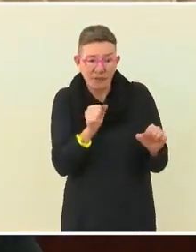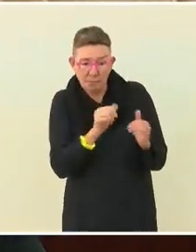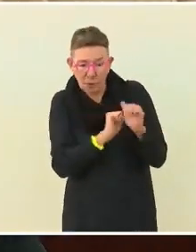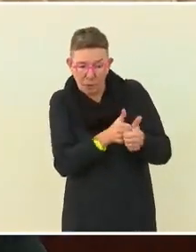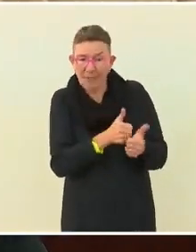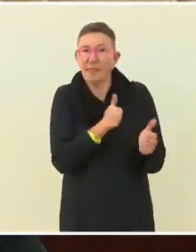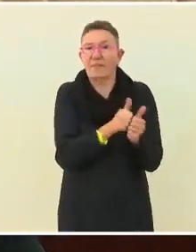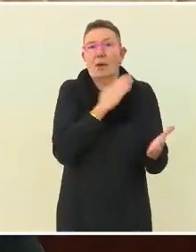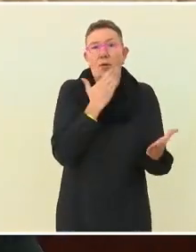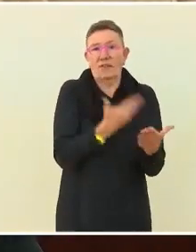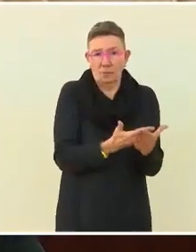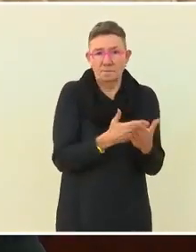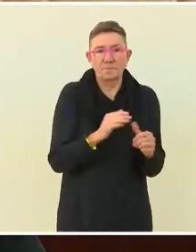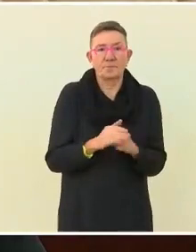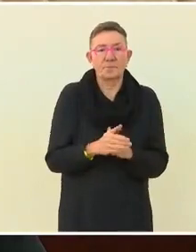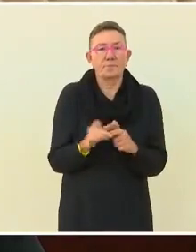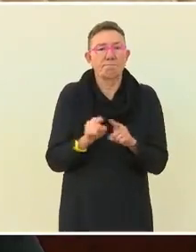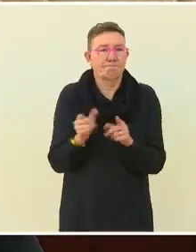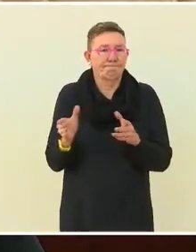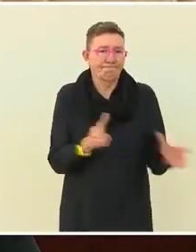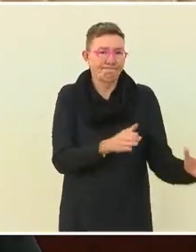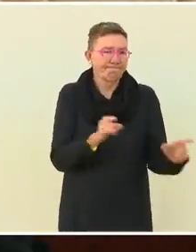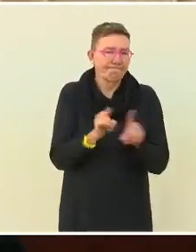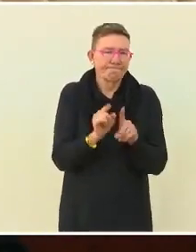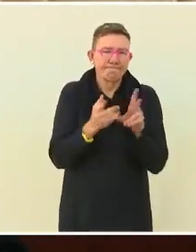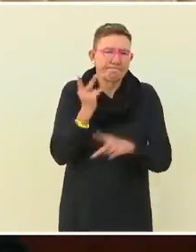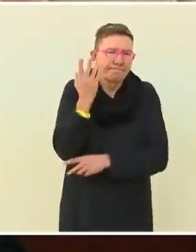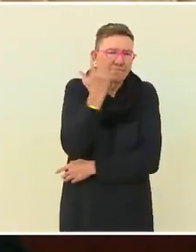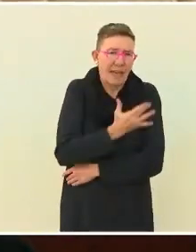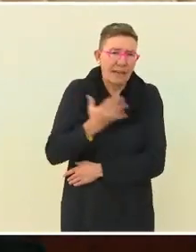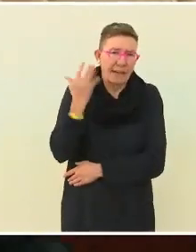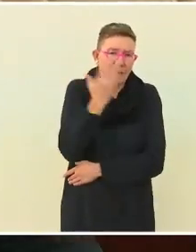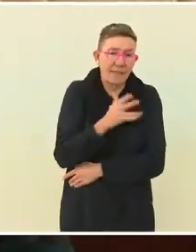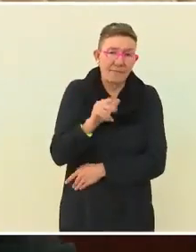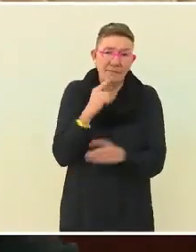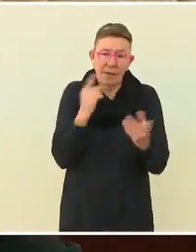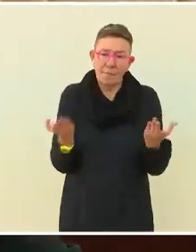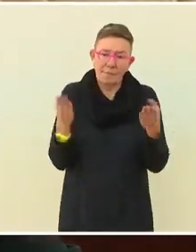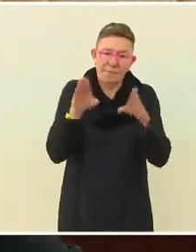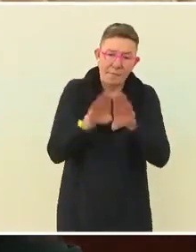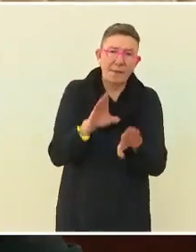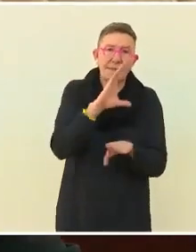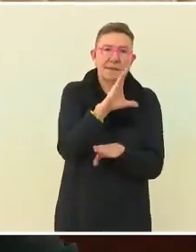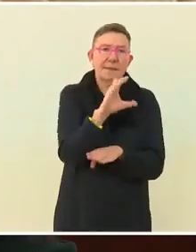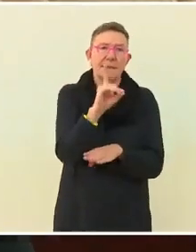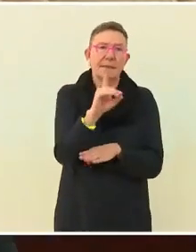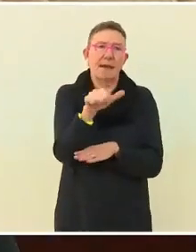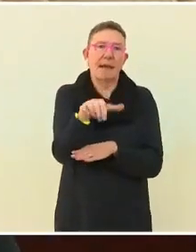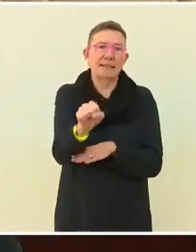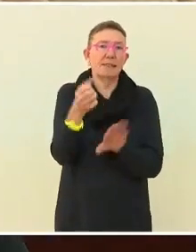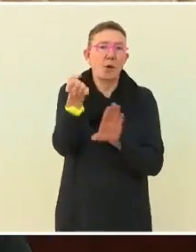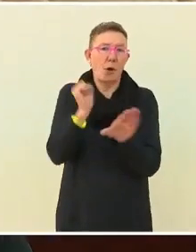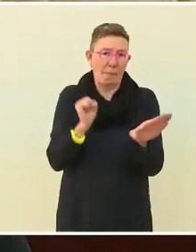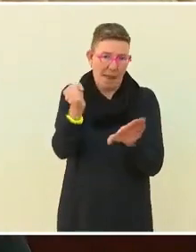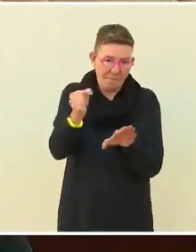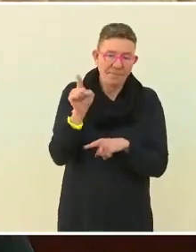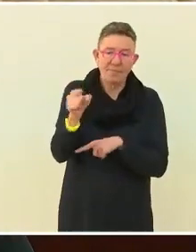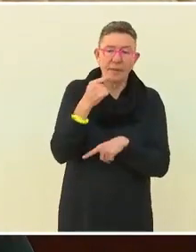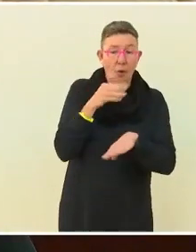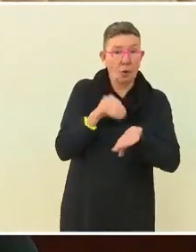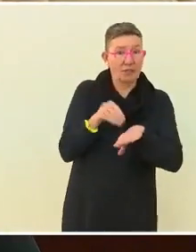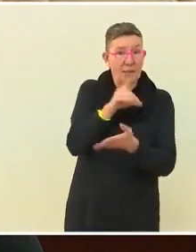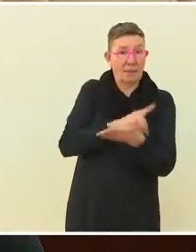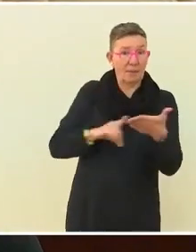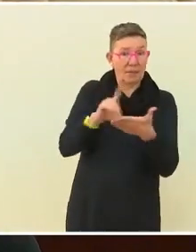Enfin, comment ne pas vous dire mon inquiétude face à la fermeture annoncée du CDAS de Lambézélec par le conseil